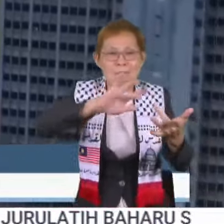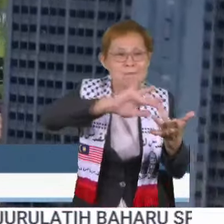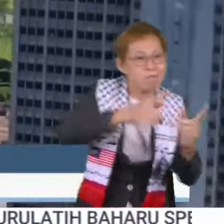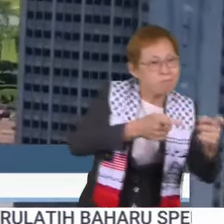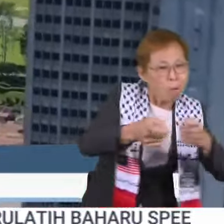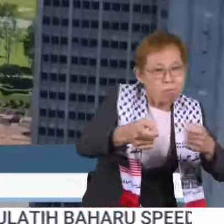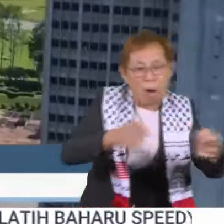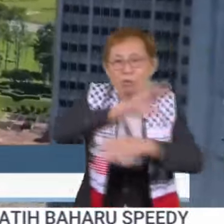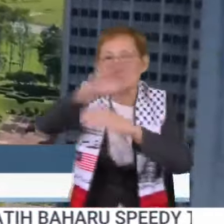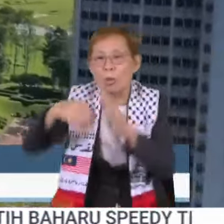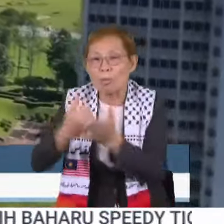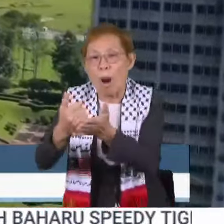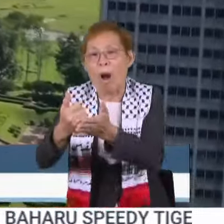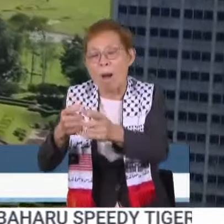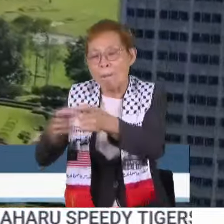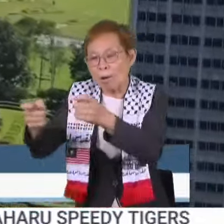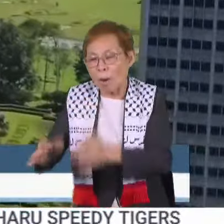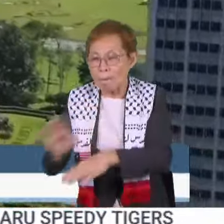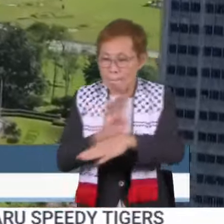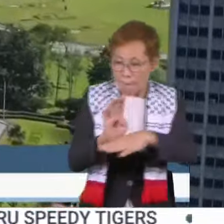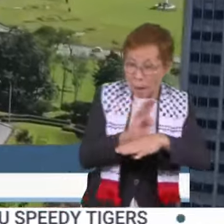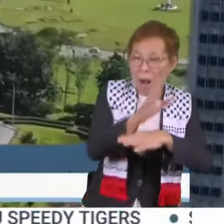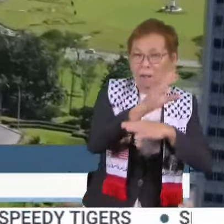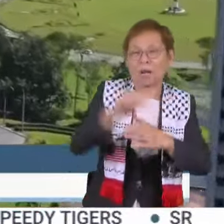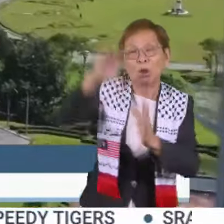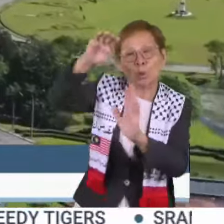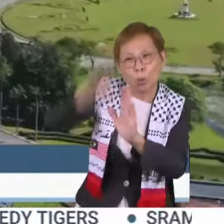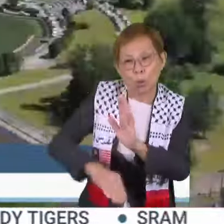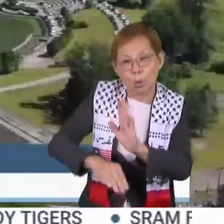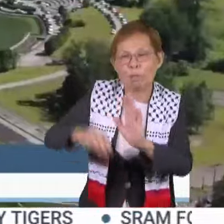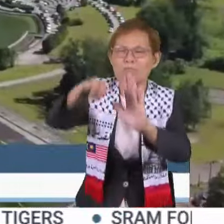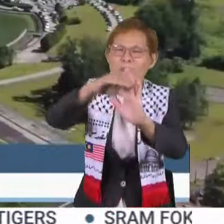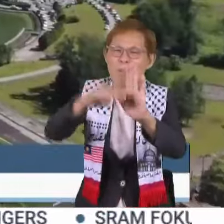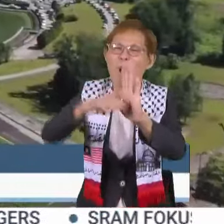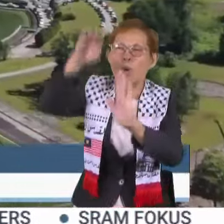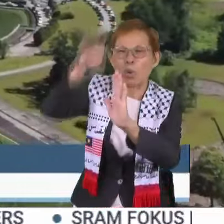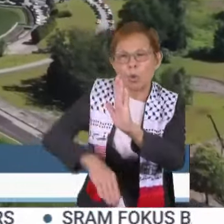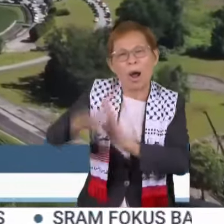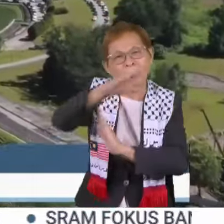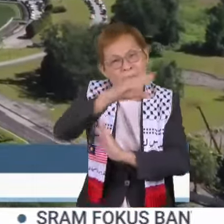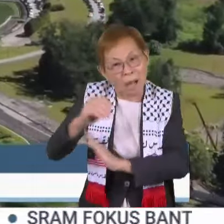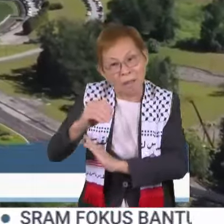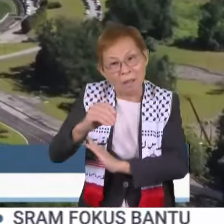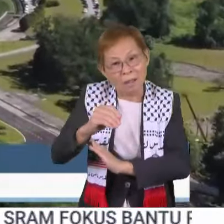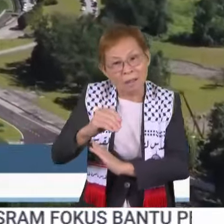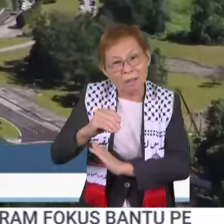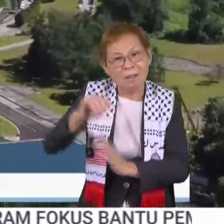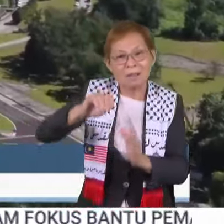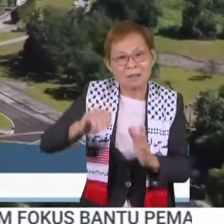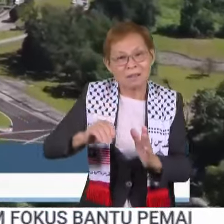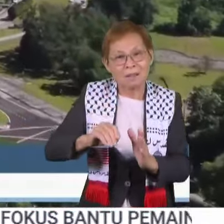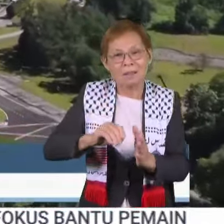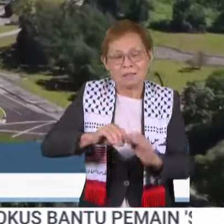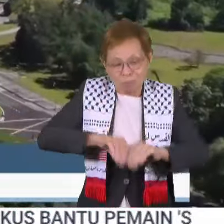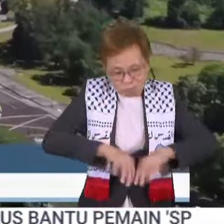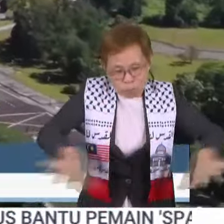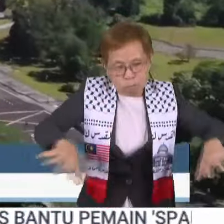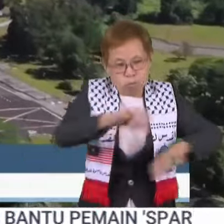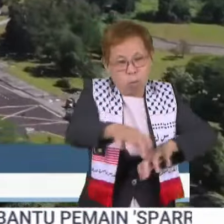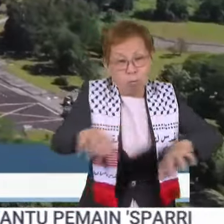bentuk bantuan memudahkan pengurusan perniagaan dan mengurangkan kerenah birokrasi serta desentralisasi